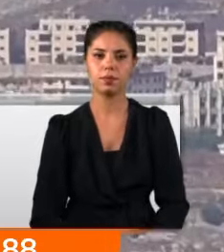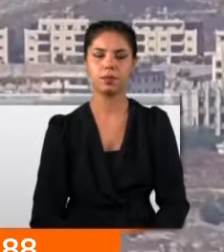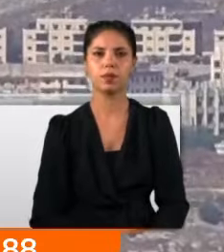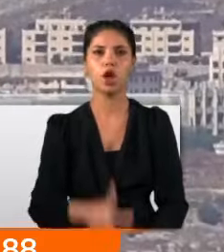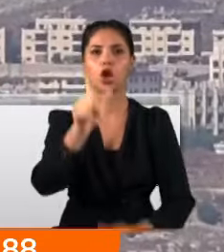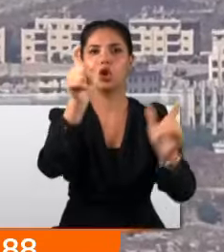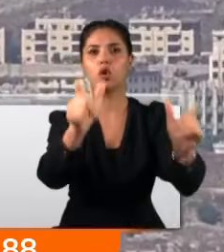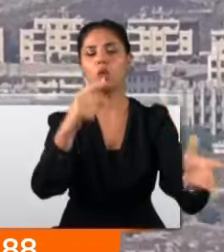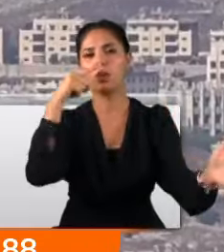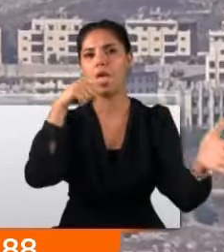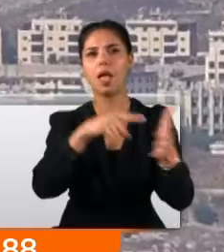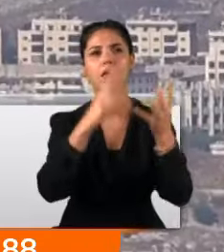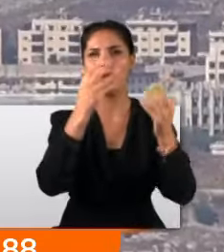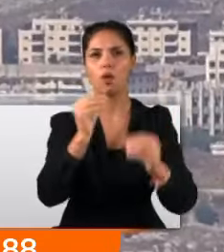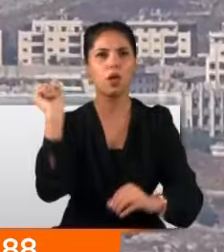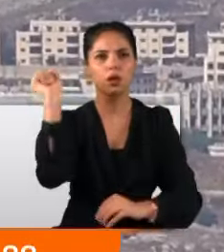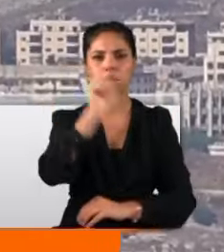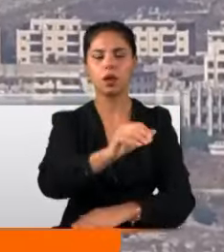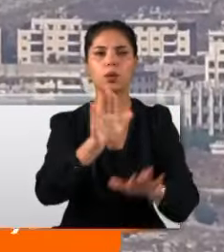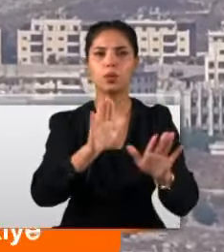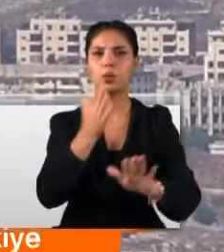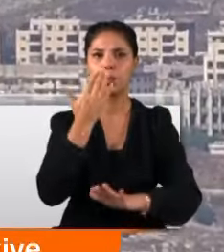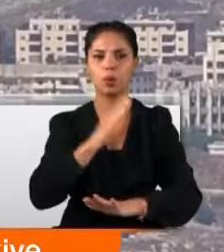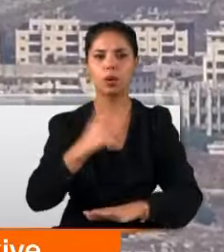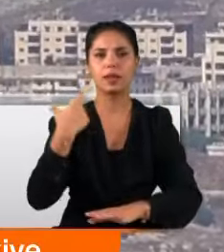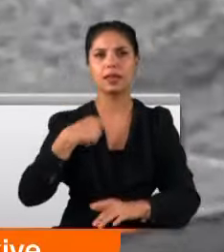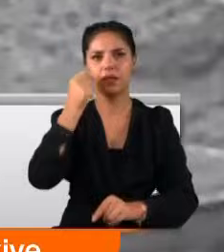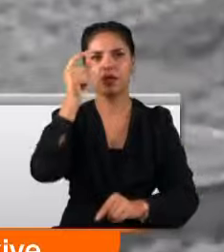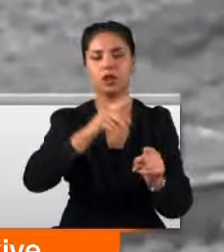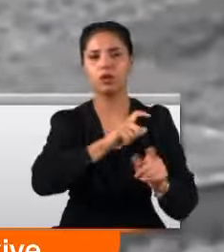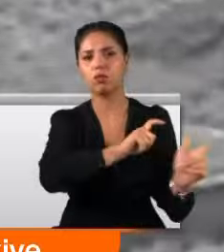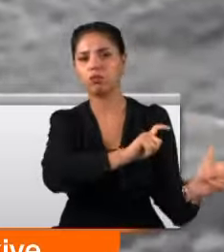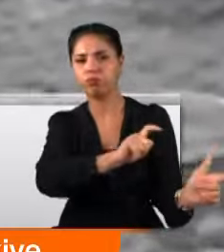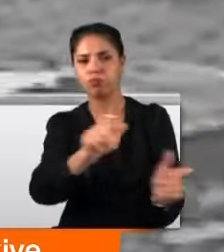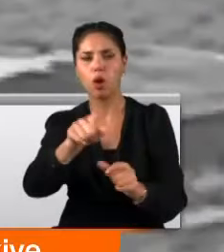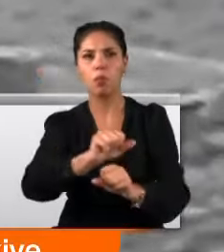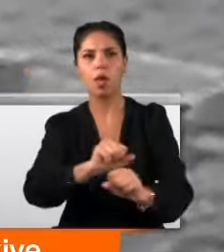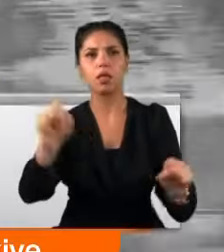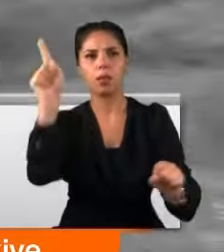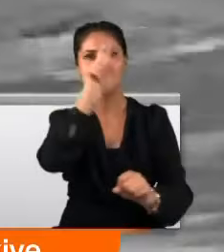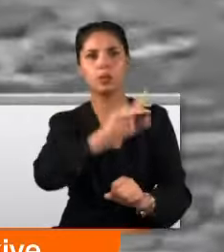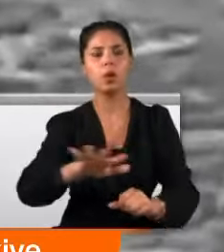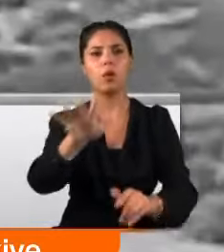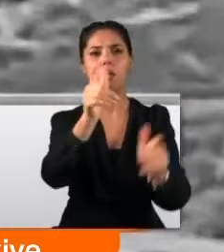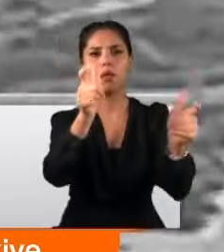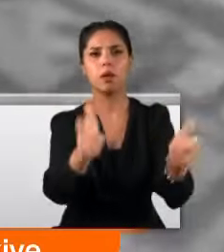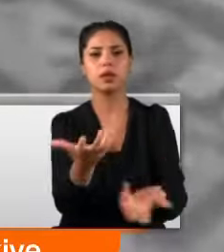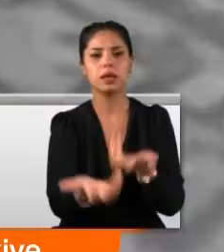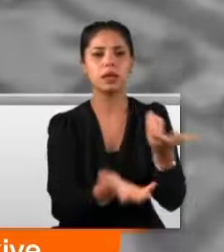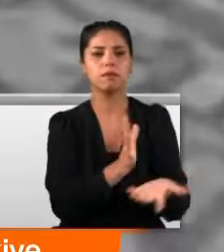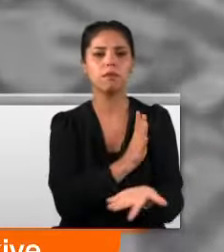Lübnan'ı hedef alan saldırılar yine durmak bilmedi. Sivilleri yollara döken patlamalar bölgeyi yangın yerine çevirdi.